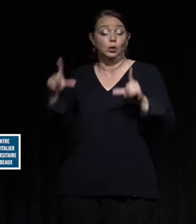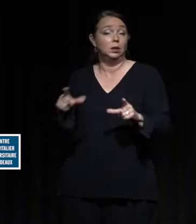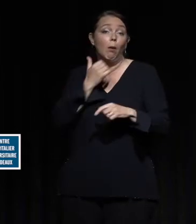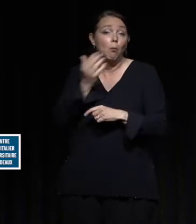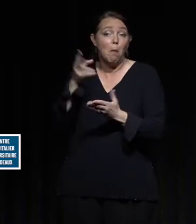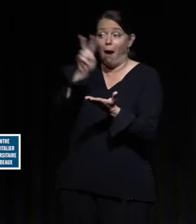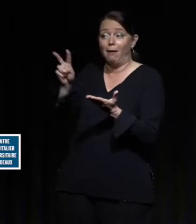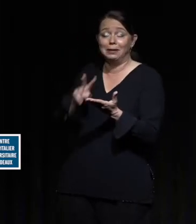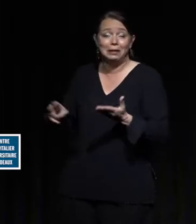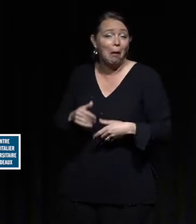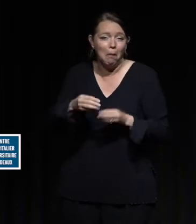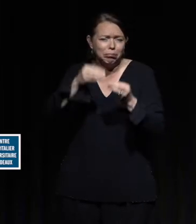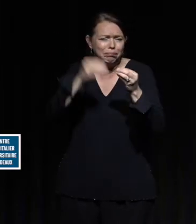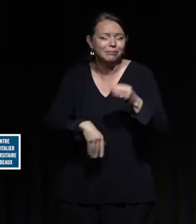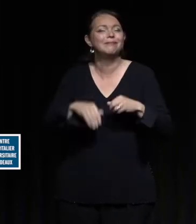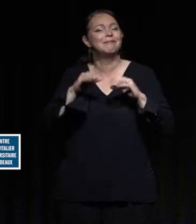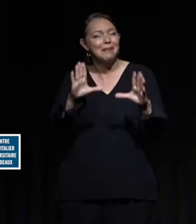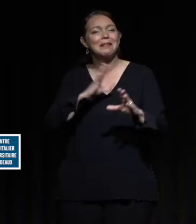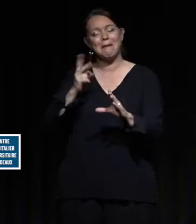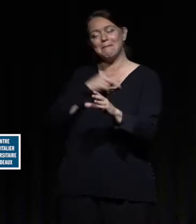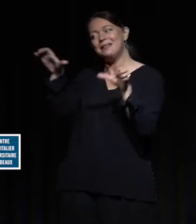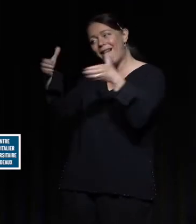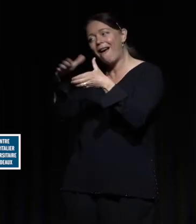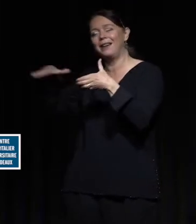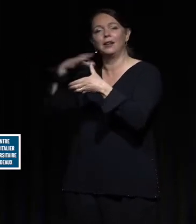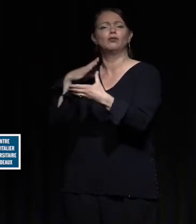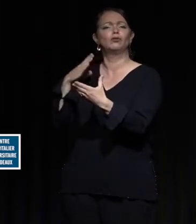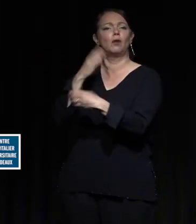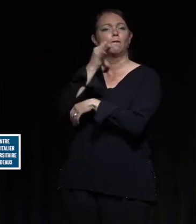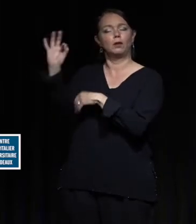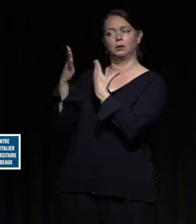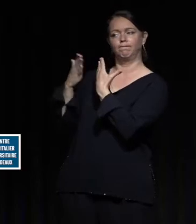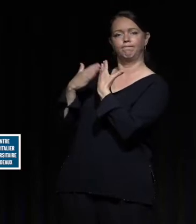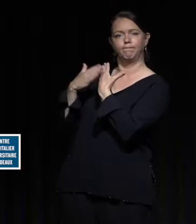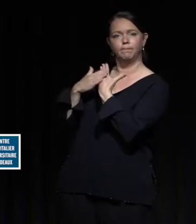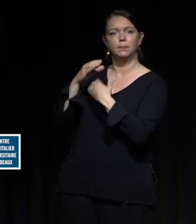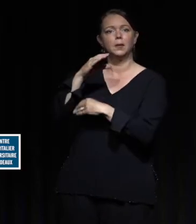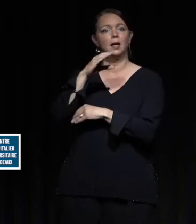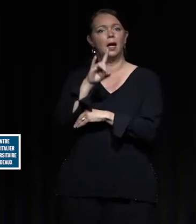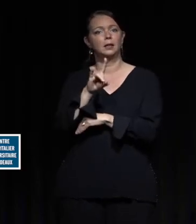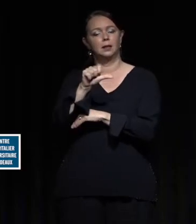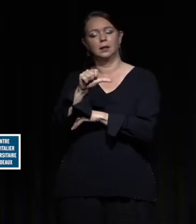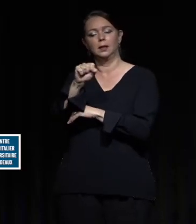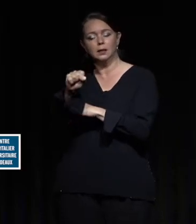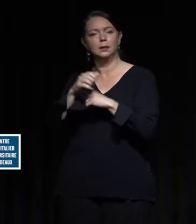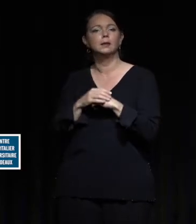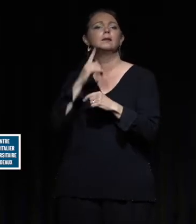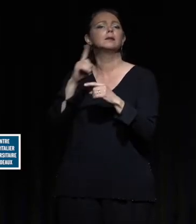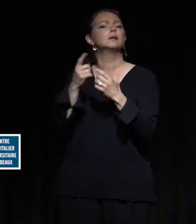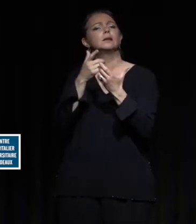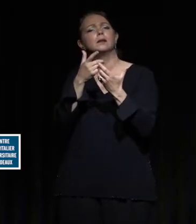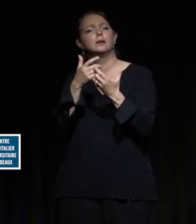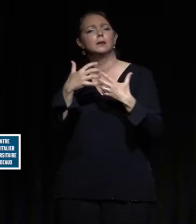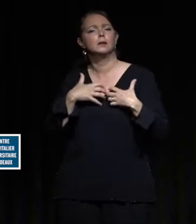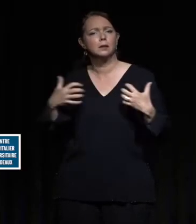des praticiens, des médecins, il y a des recommandations françaises de l'HAS faites par les sociétés savantes sur la prise en